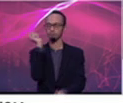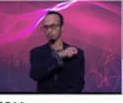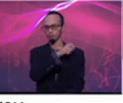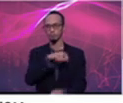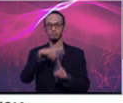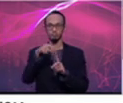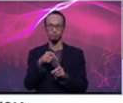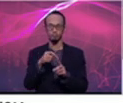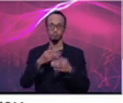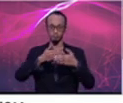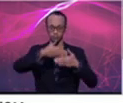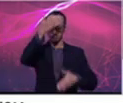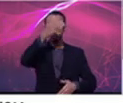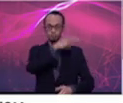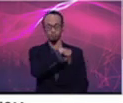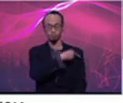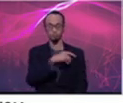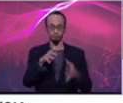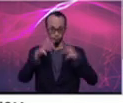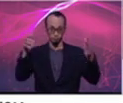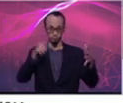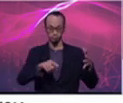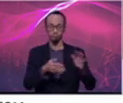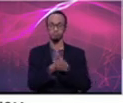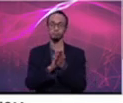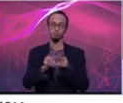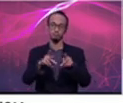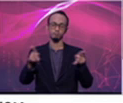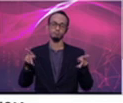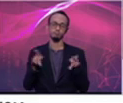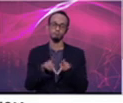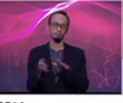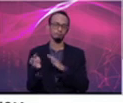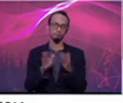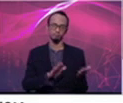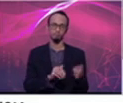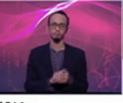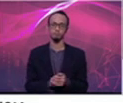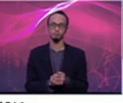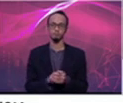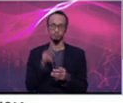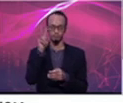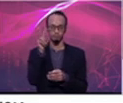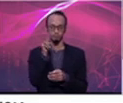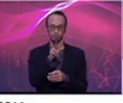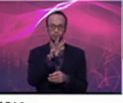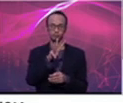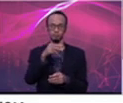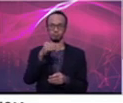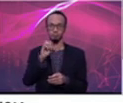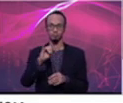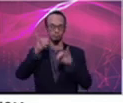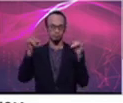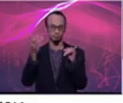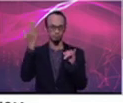trisabila besar di Gaza itu menjadi Pusara manusia hasil tinjauan pertubuhan kesihatan sedunia Who pada jumaat